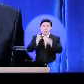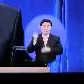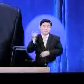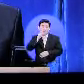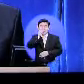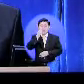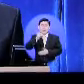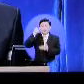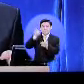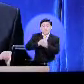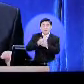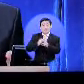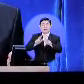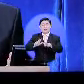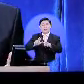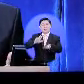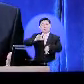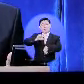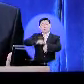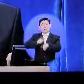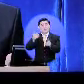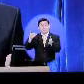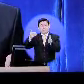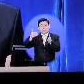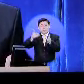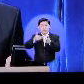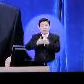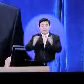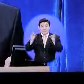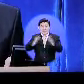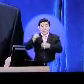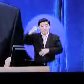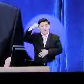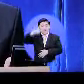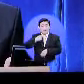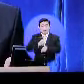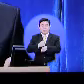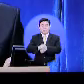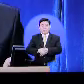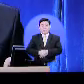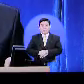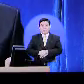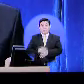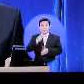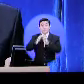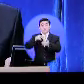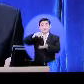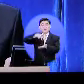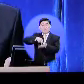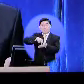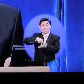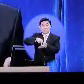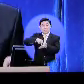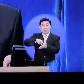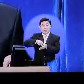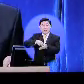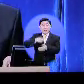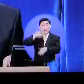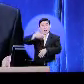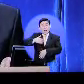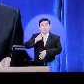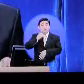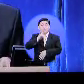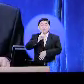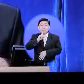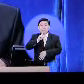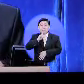들었으면 좋겠는데 아쉽긴 하지만 이제 시간이 거의 다 됐습니다. 너무 짧게 느껴지고요. 후보들 입장에서는 미처 하지 못한